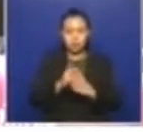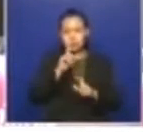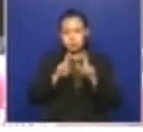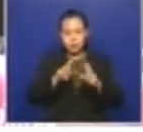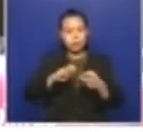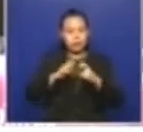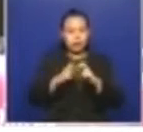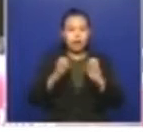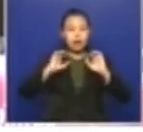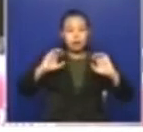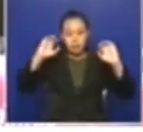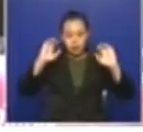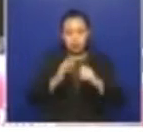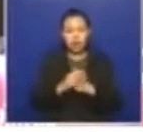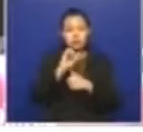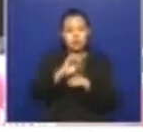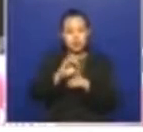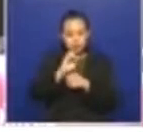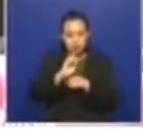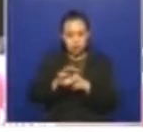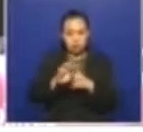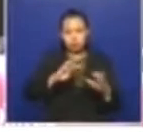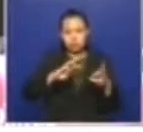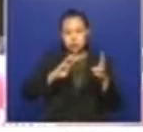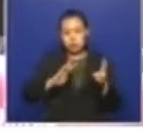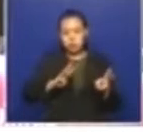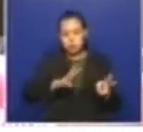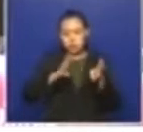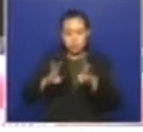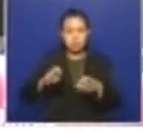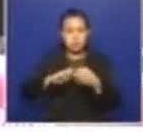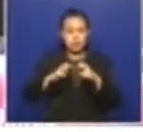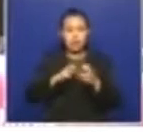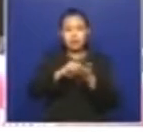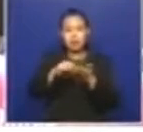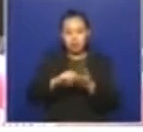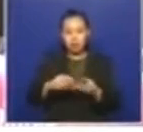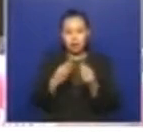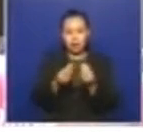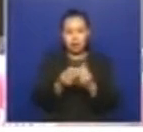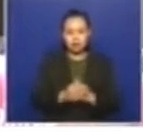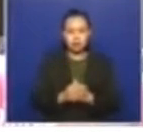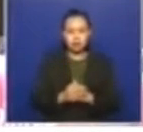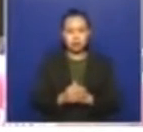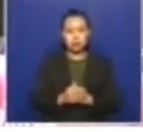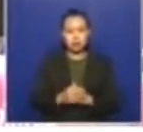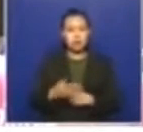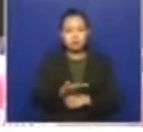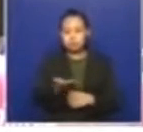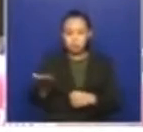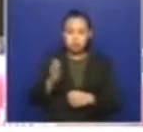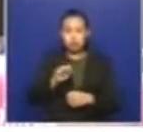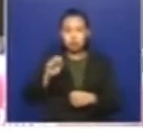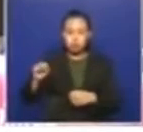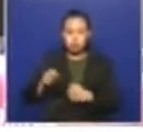าลแล้วก็เสนอแนะแต่ว่าหลายท่านเพื่อนสมาชิกวันนี้ท่านก็จะเลือกบางท่านก็เลือกว่ากันคร